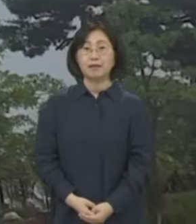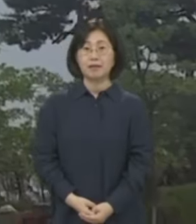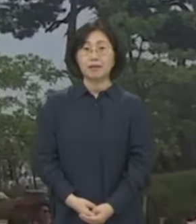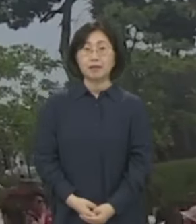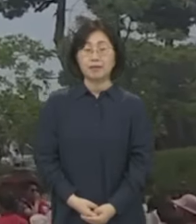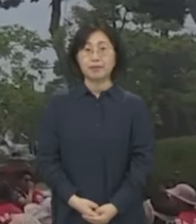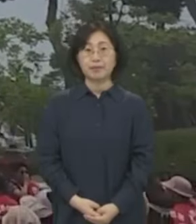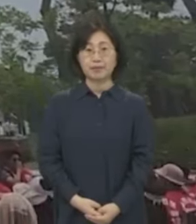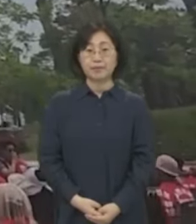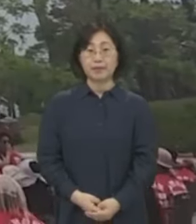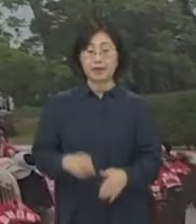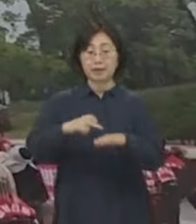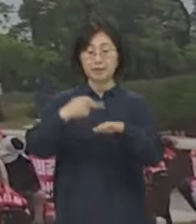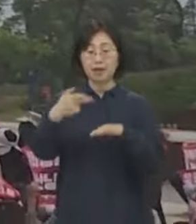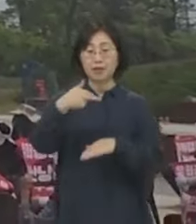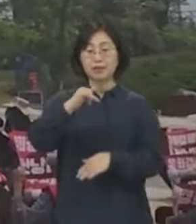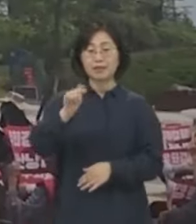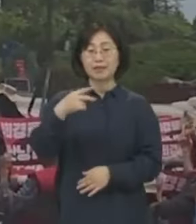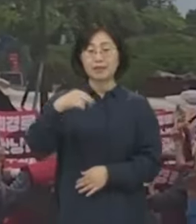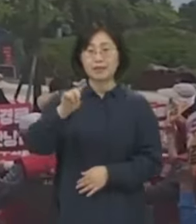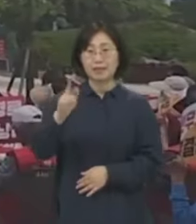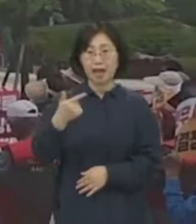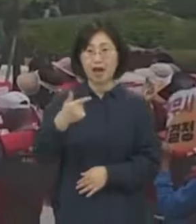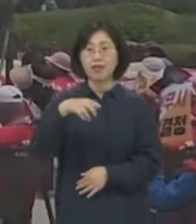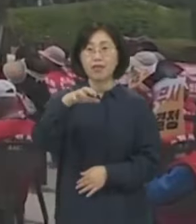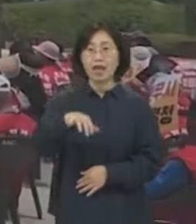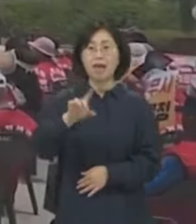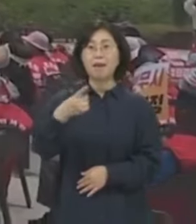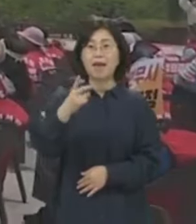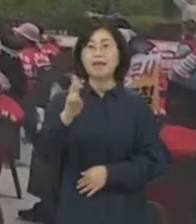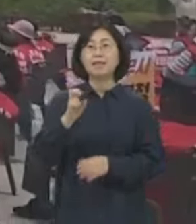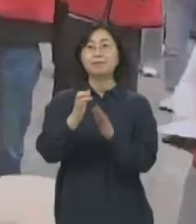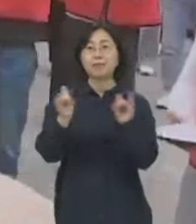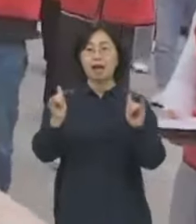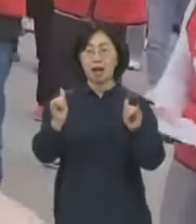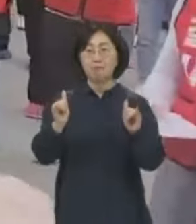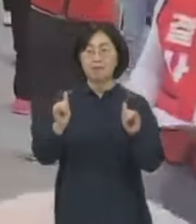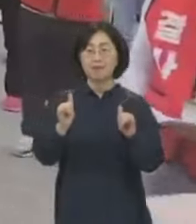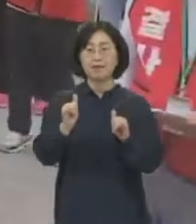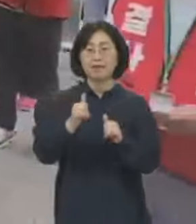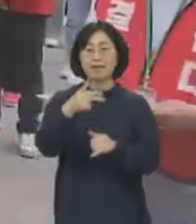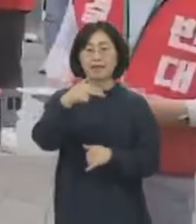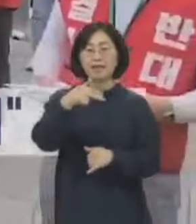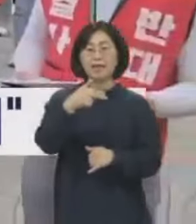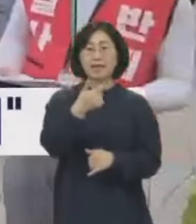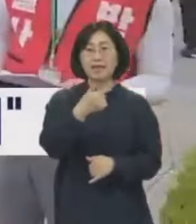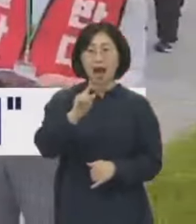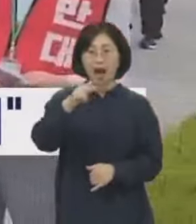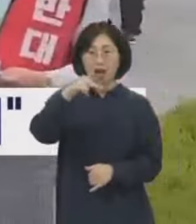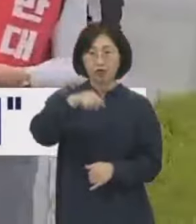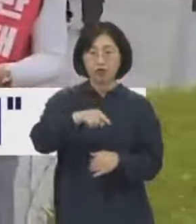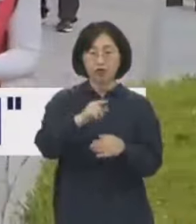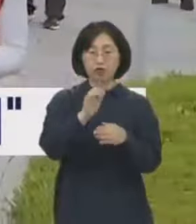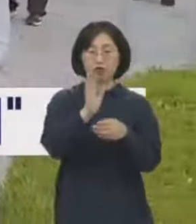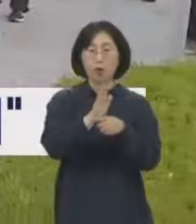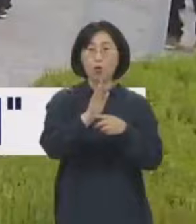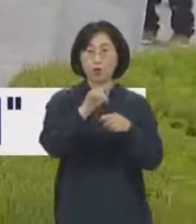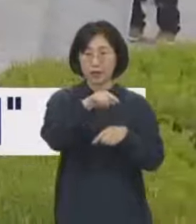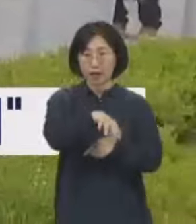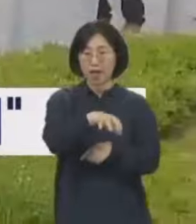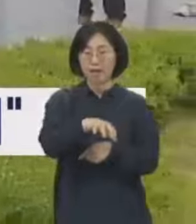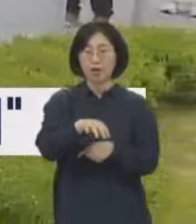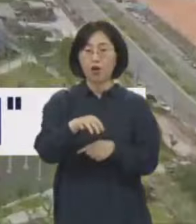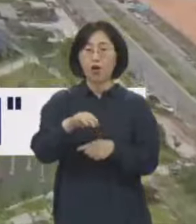기자입니다 금산군 진선주 120여명이 전남나주 한전 본서에서 송전로 경대를